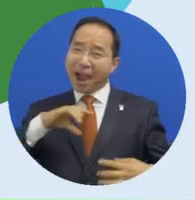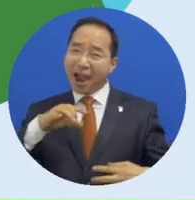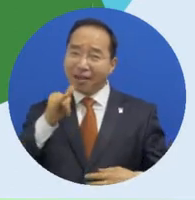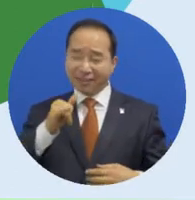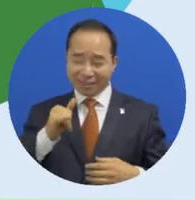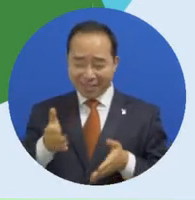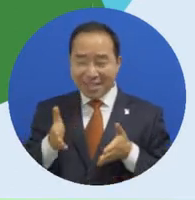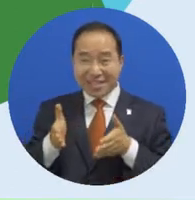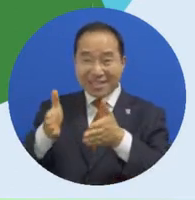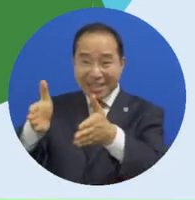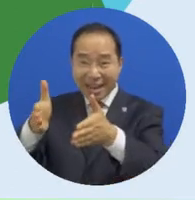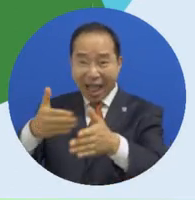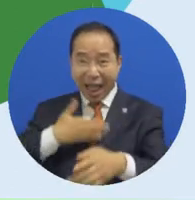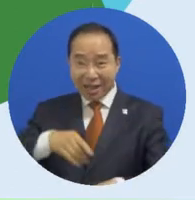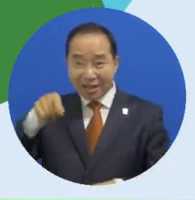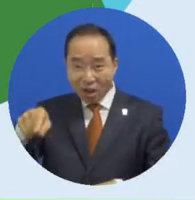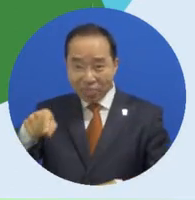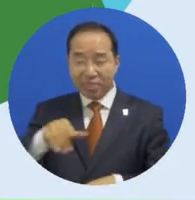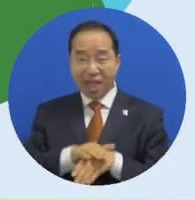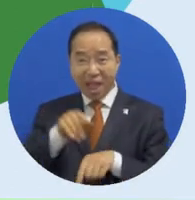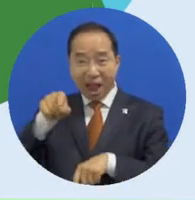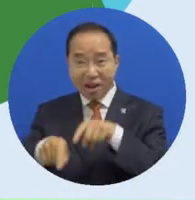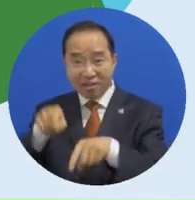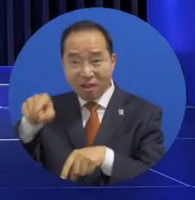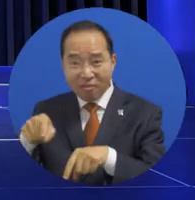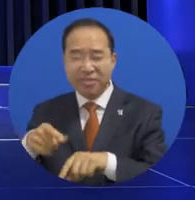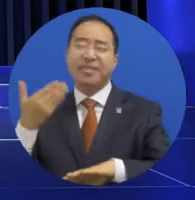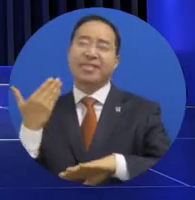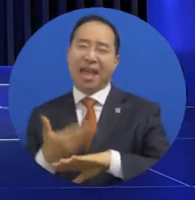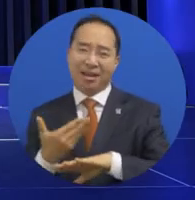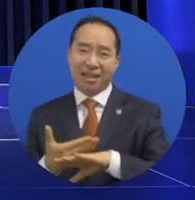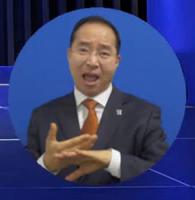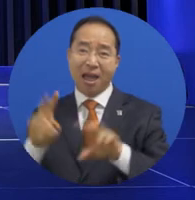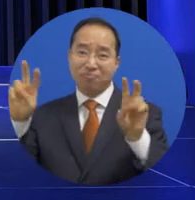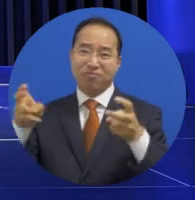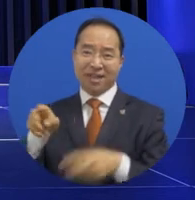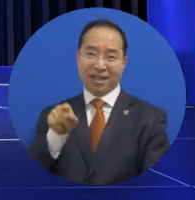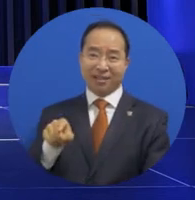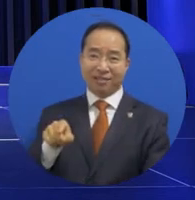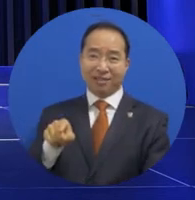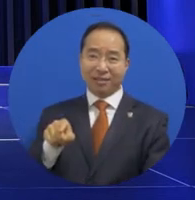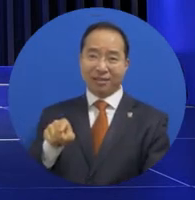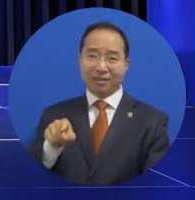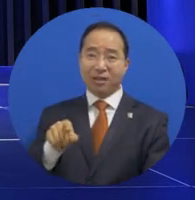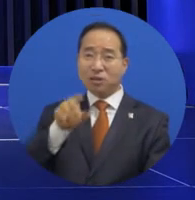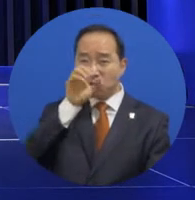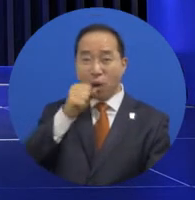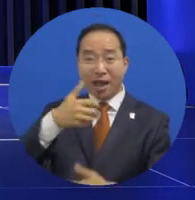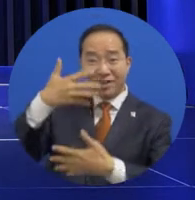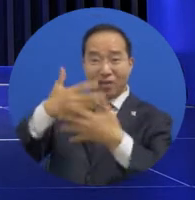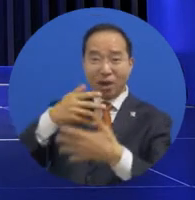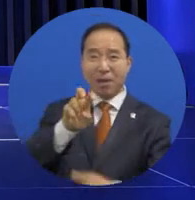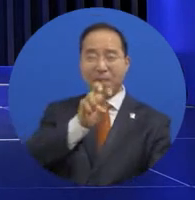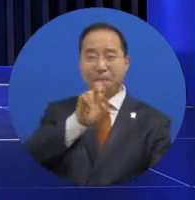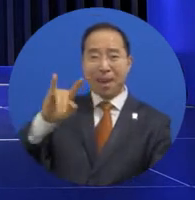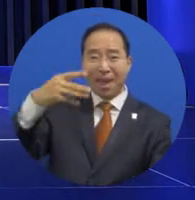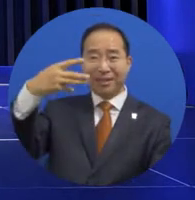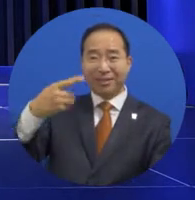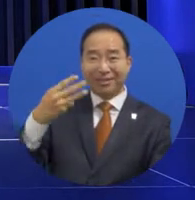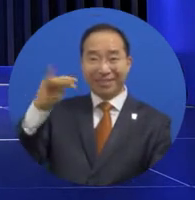아는 것과 길을 걷는 것은 다르다. 이 말은요. 제가 좋아하는 영화 매트릭스에 나오는